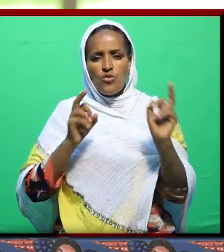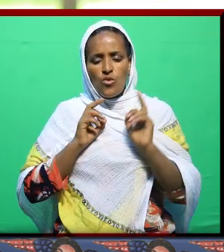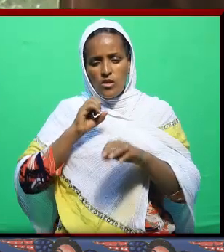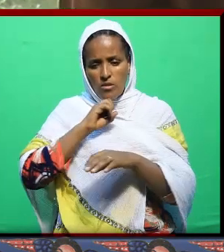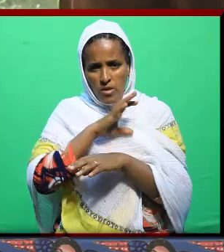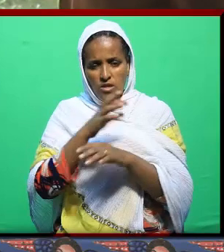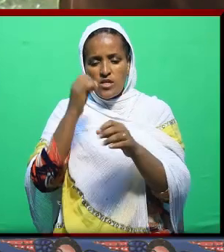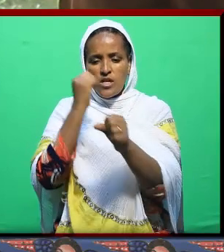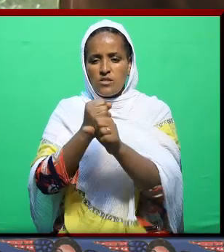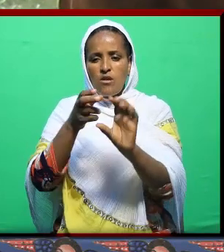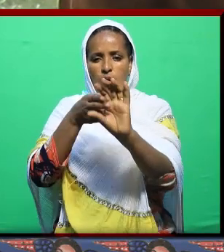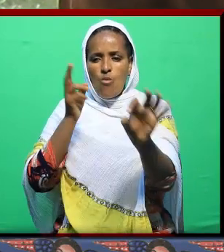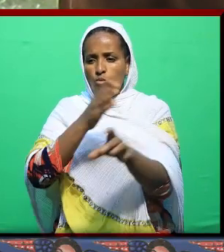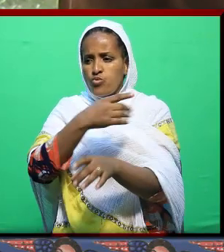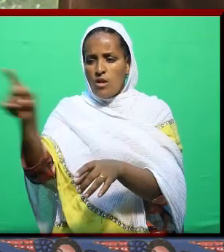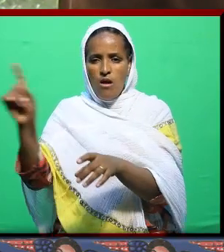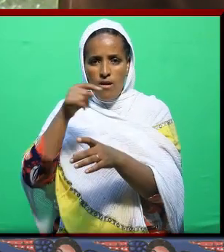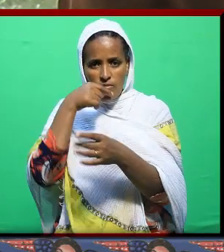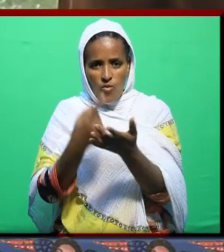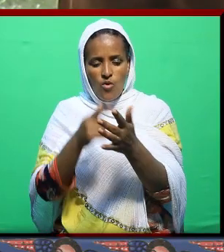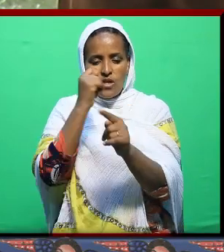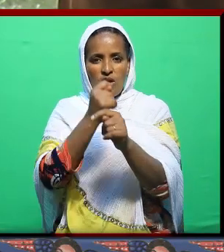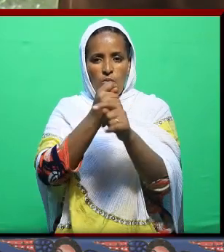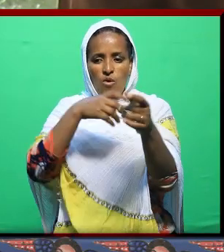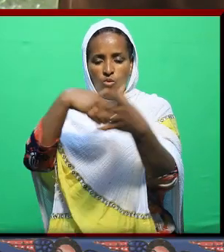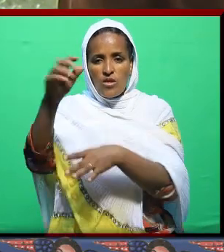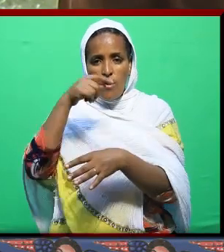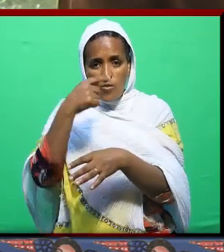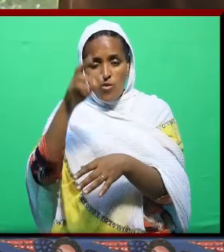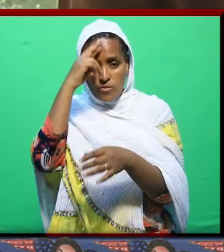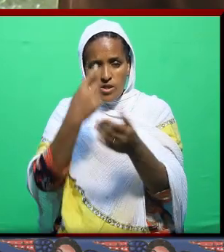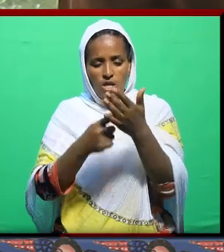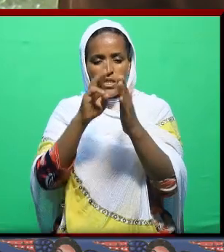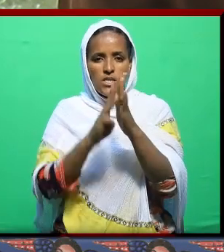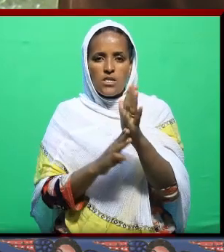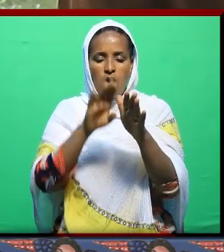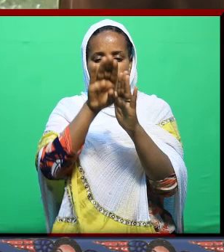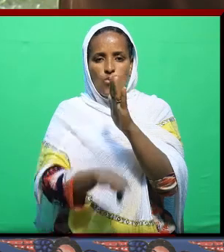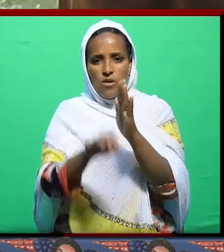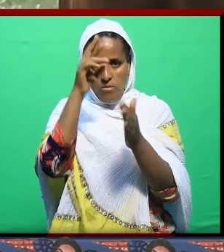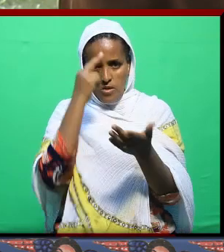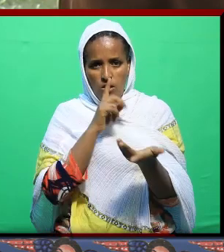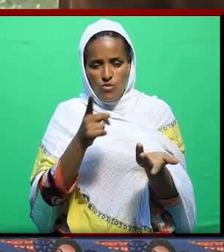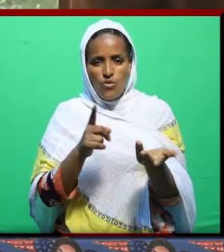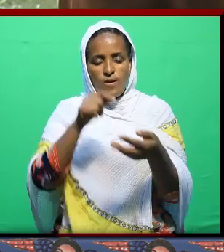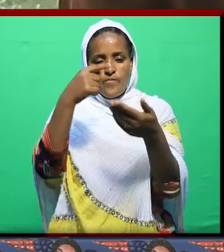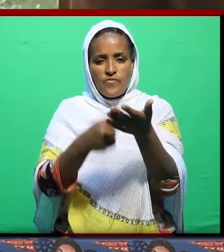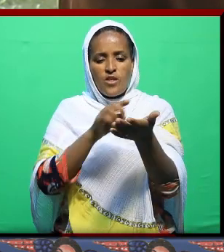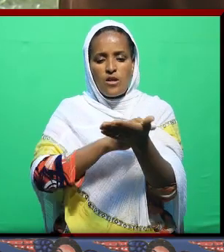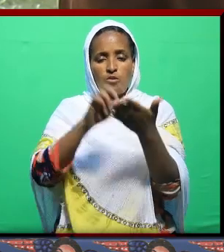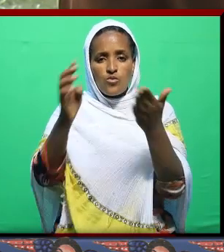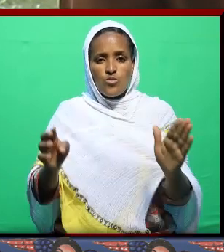ህይወቱ የሚበላሽ ወይም ደግሞ ከሰራ ሊባረሩ የሚችሉት ከተግባር ሊወጡ የሚችሉት ጭምትነት ስለሚጎርላቸው ነው